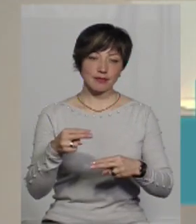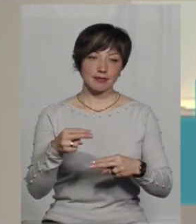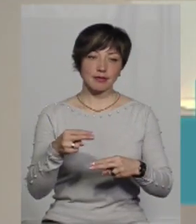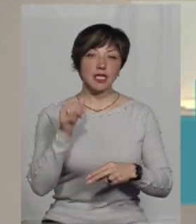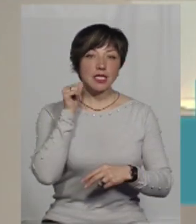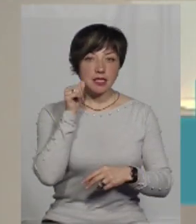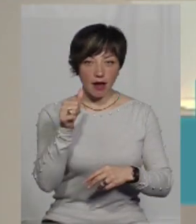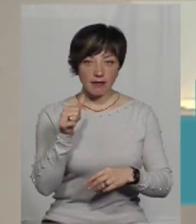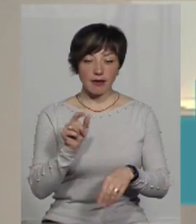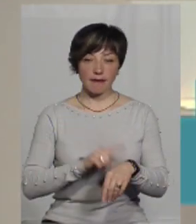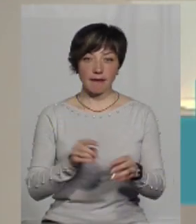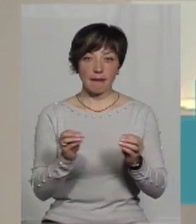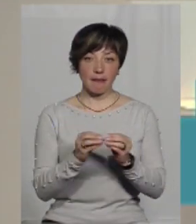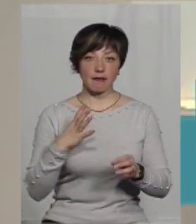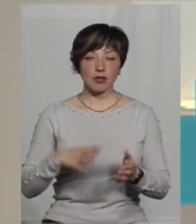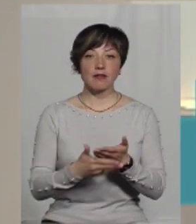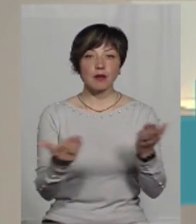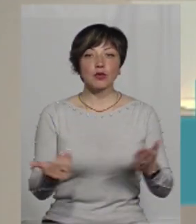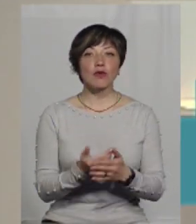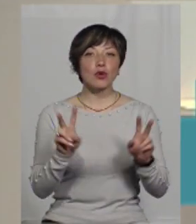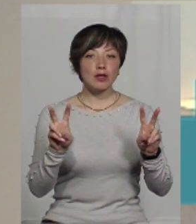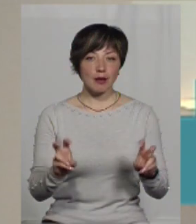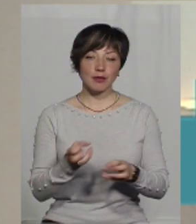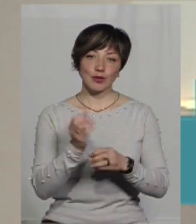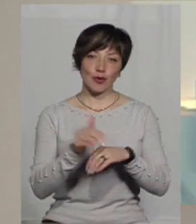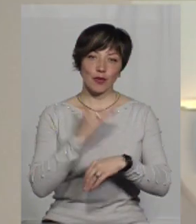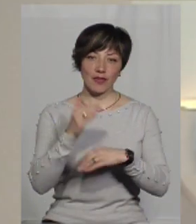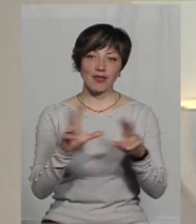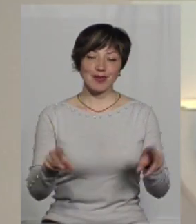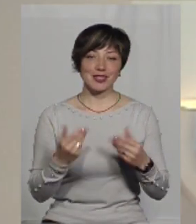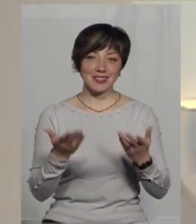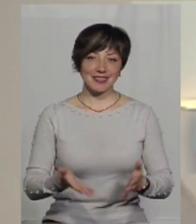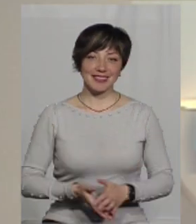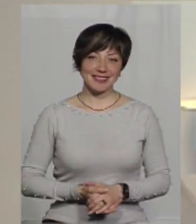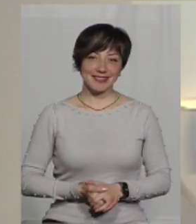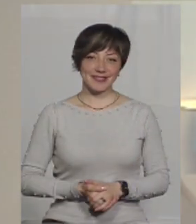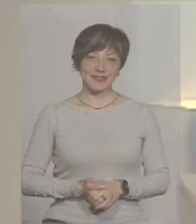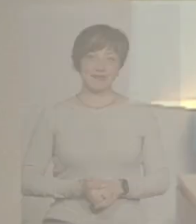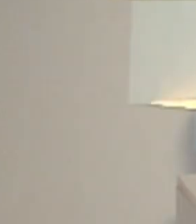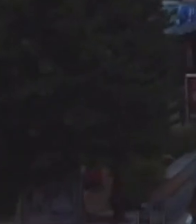Уже завтра у цій же порі чекатимемо вас з новою темою. Доброго вечора і нехай щастить.